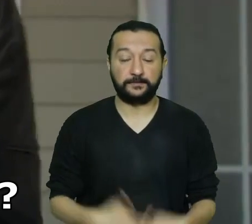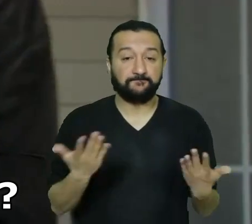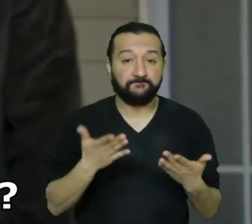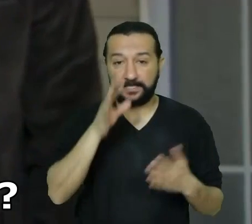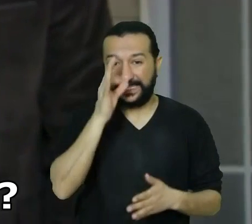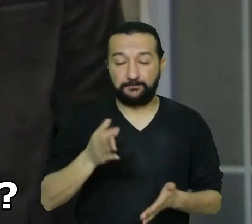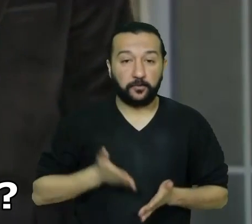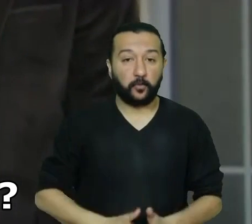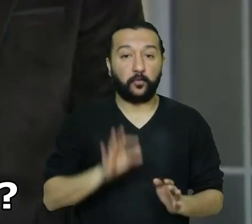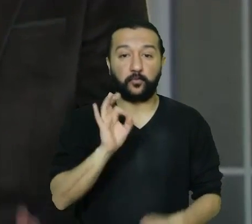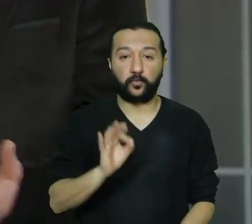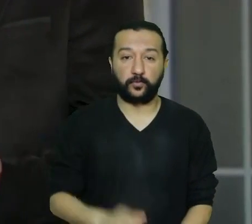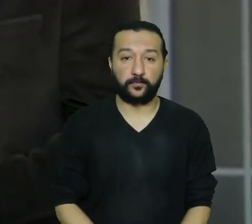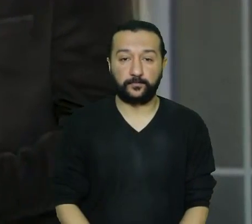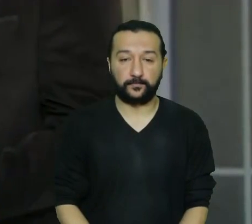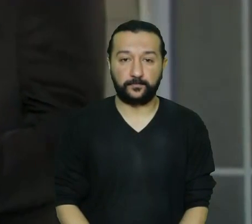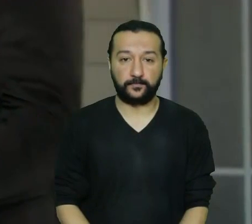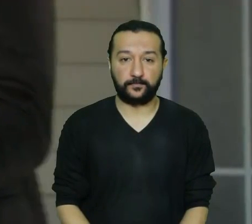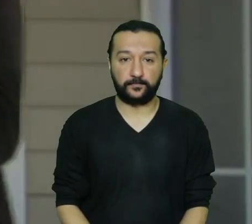Acaba kimin doğum günü? Acaba